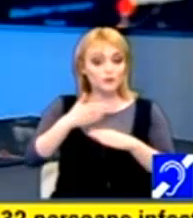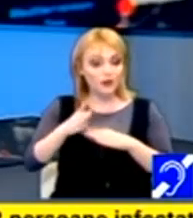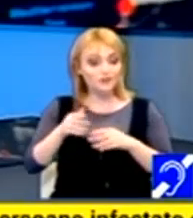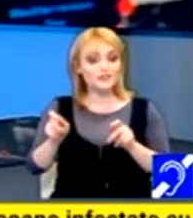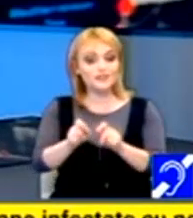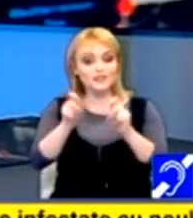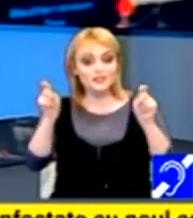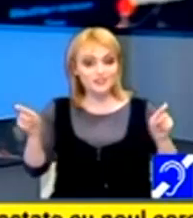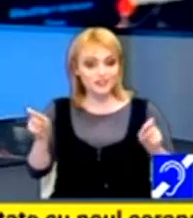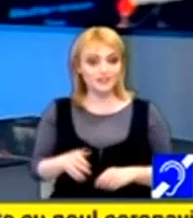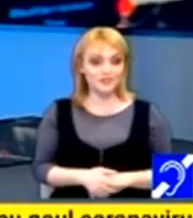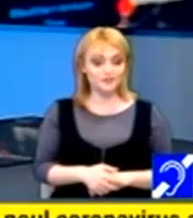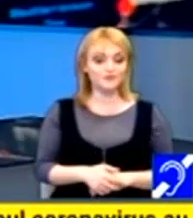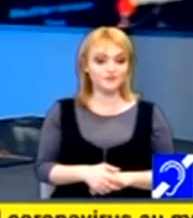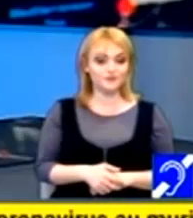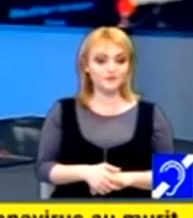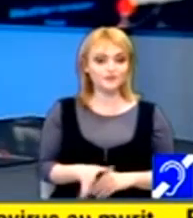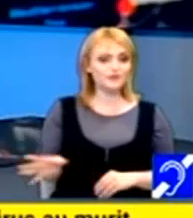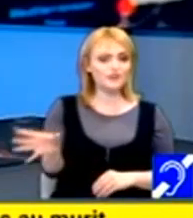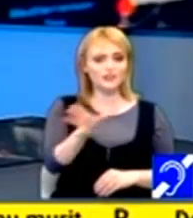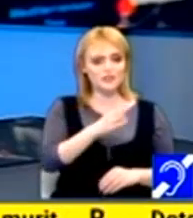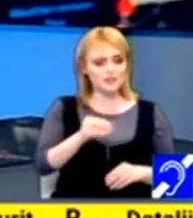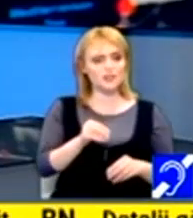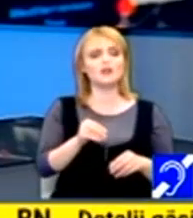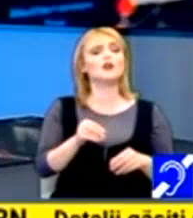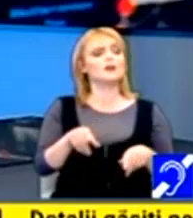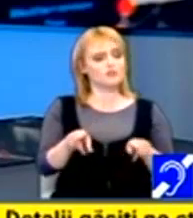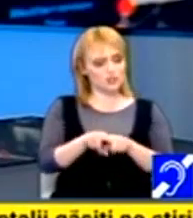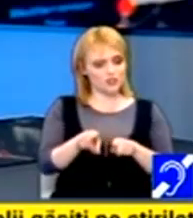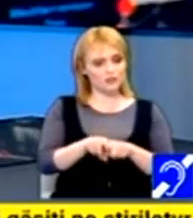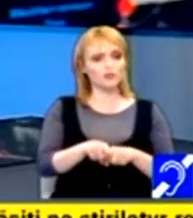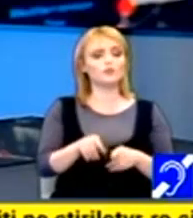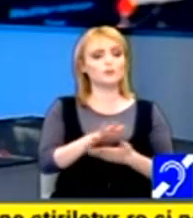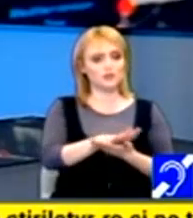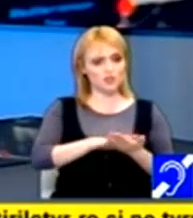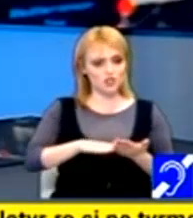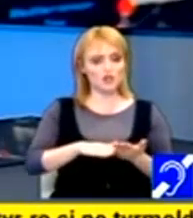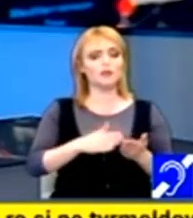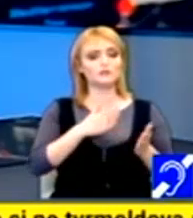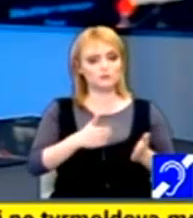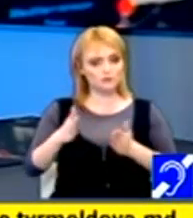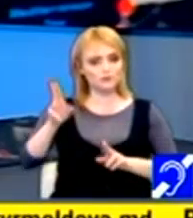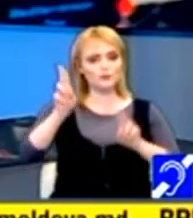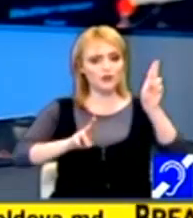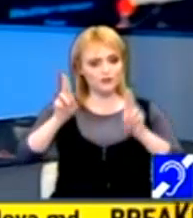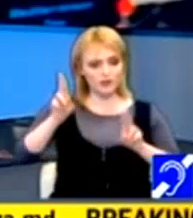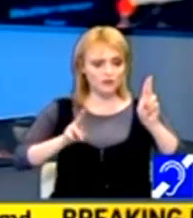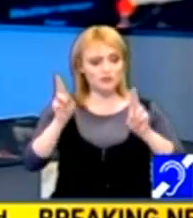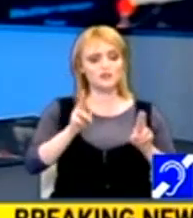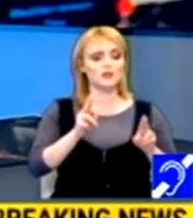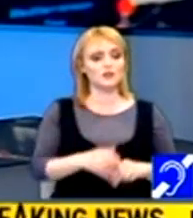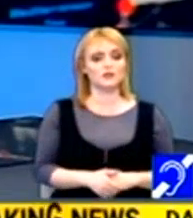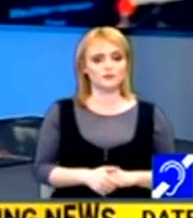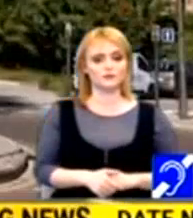după săptămâni întregi de carantină. Peste tot însă, măsurile de relaxare sunt însoțite de reguli privind distanțarea socială și protecția